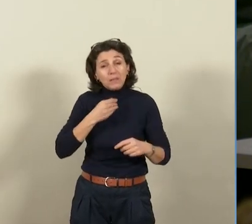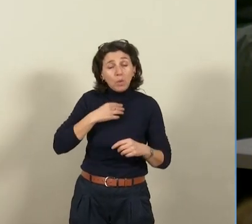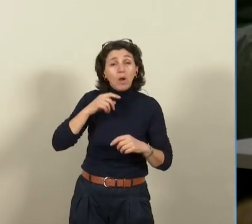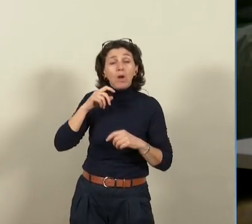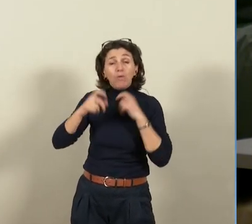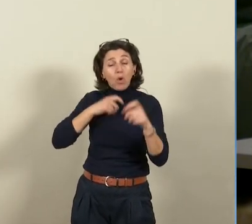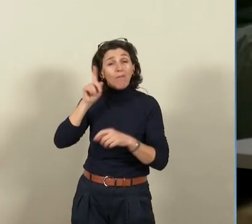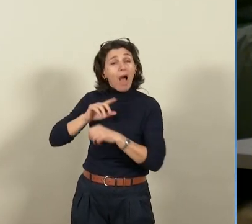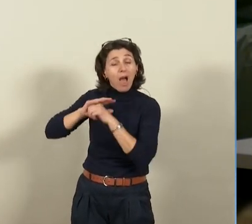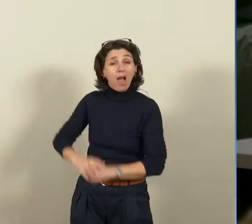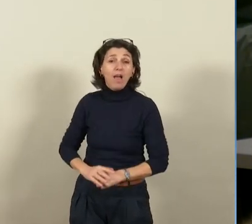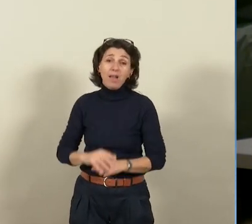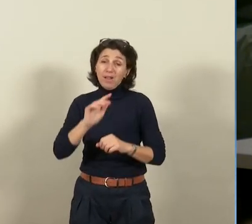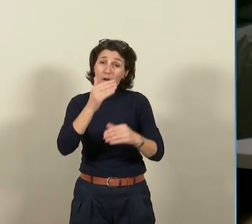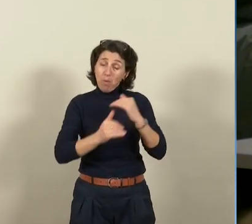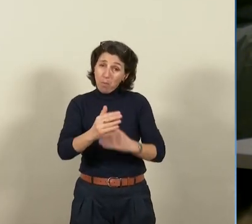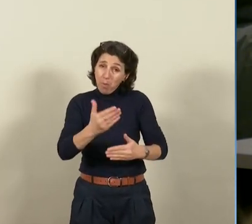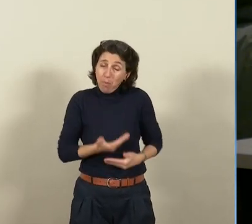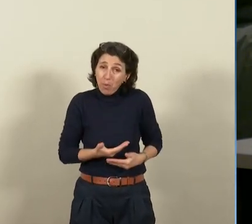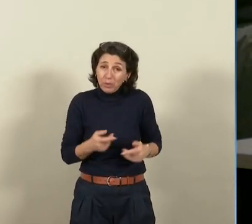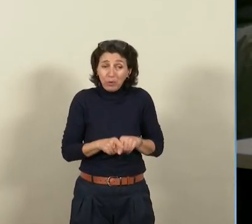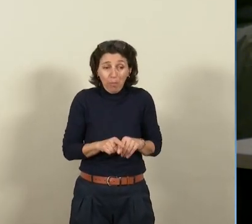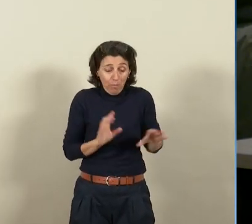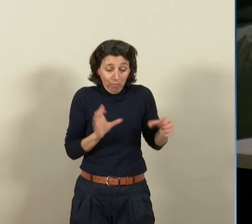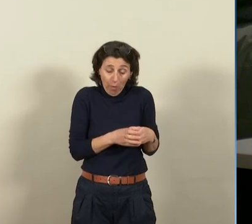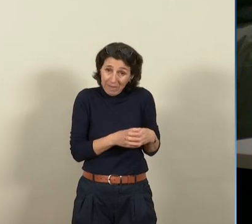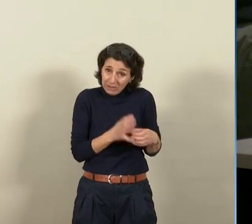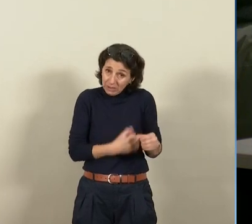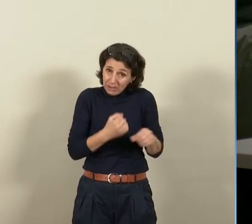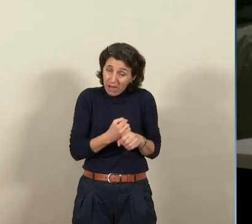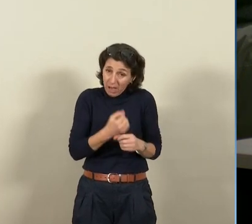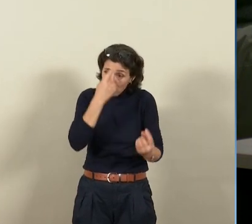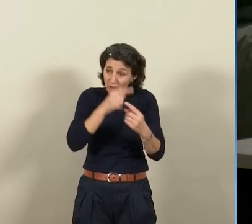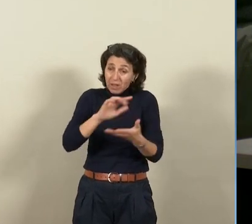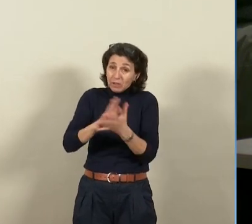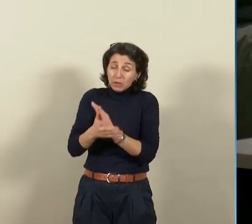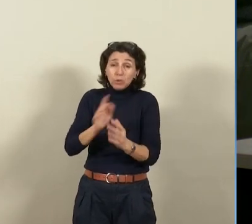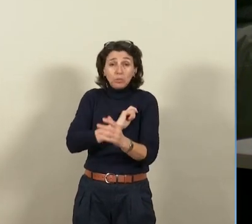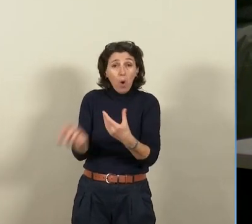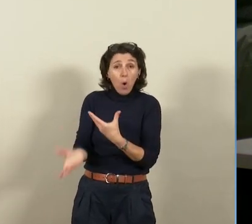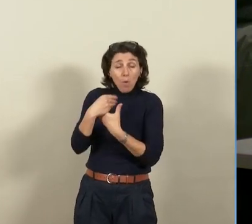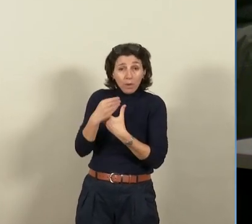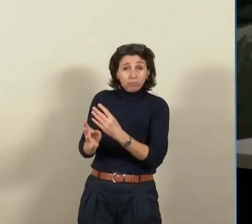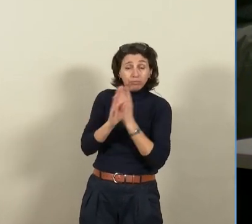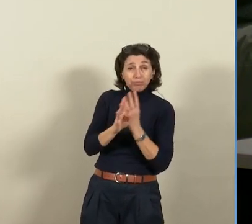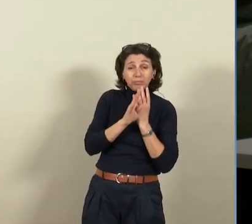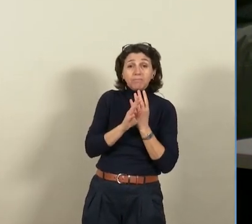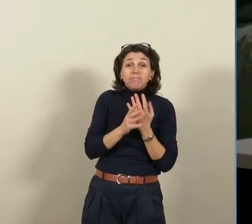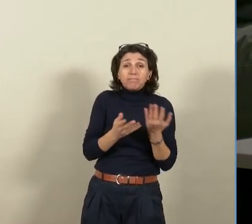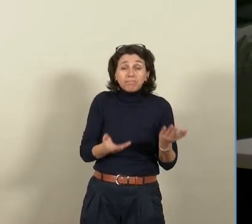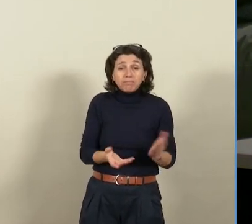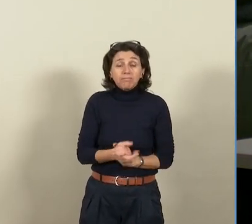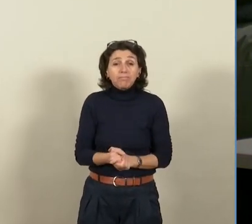consiste principalement à la mise en place de formation à destination des associations sportives dès lors